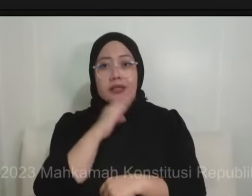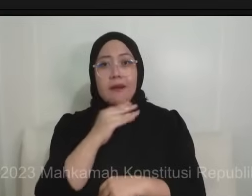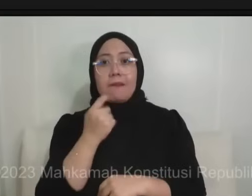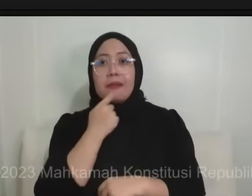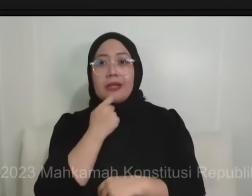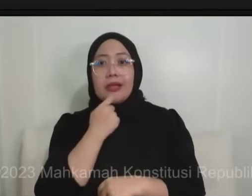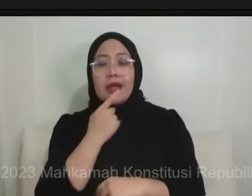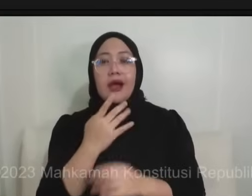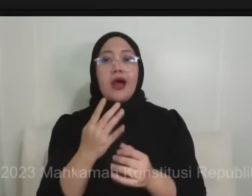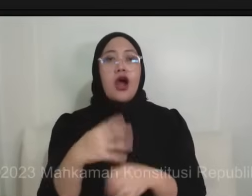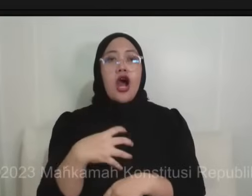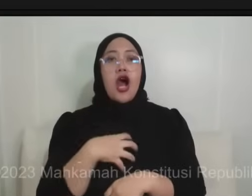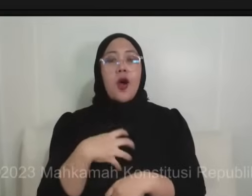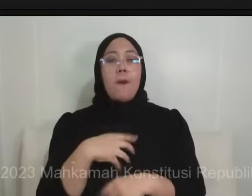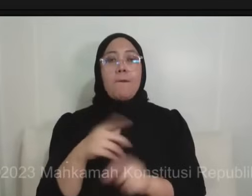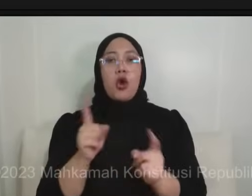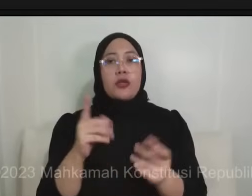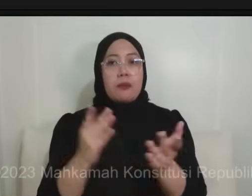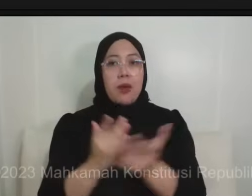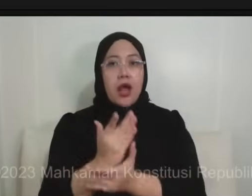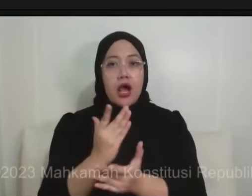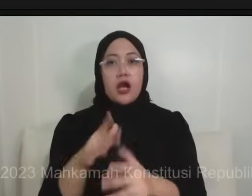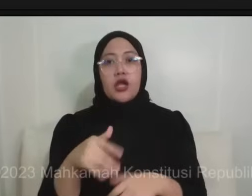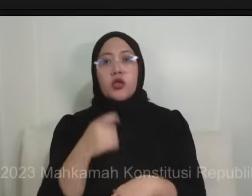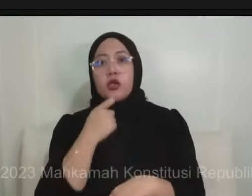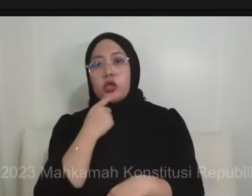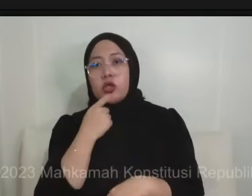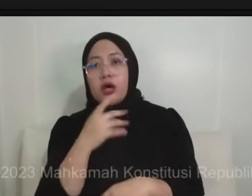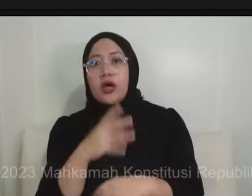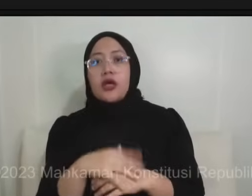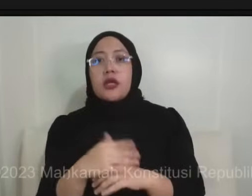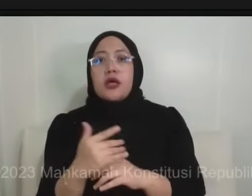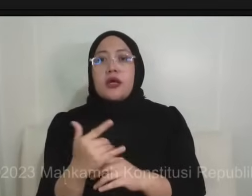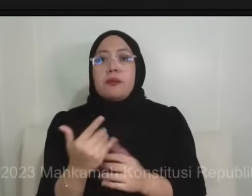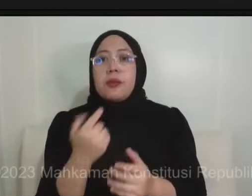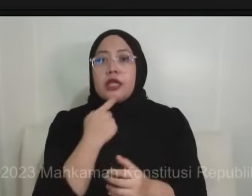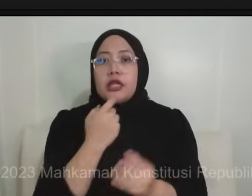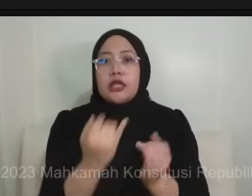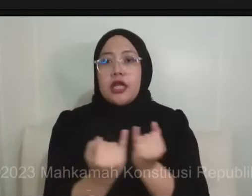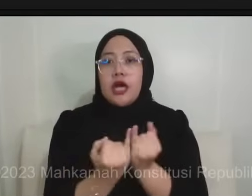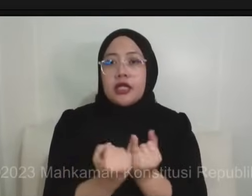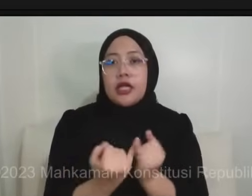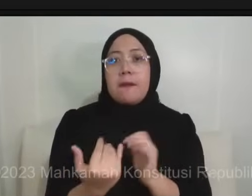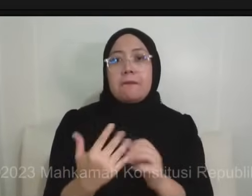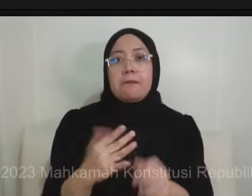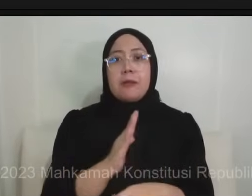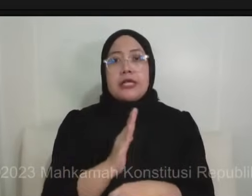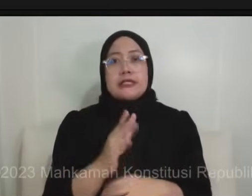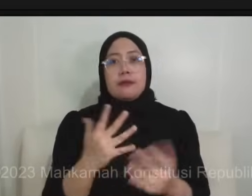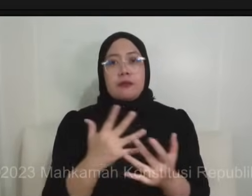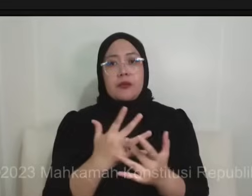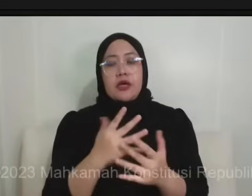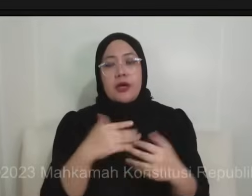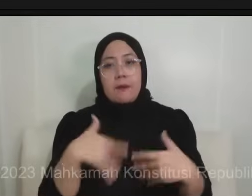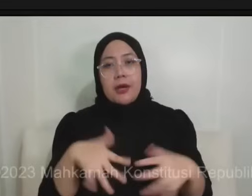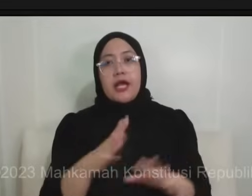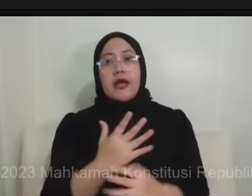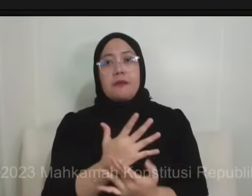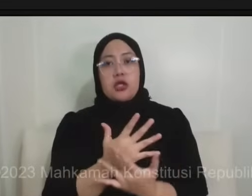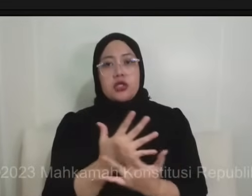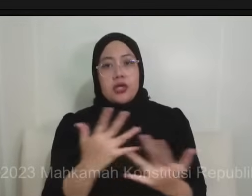hak politik serta bertentangan dengan prin rakyat saja yang masih dapat dianggap ada relevansinya